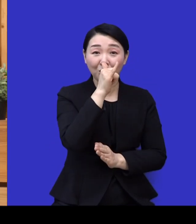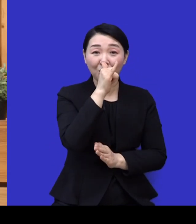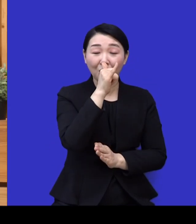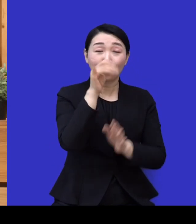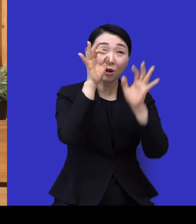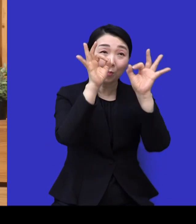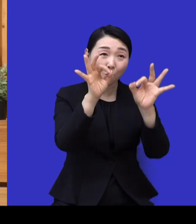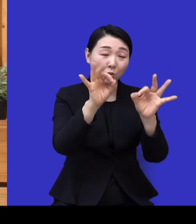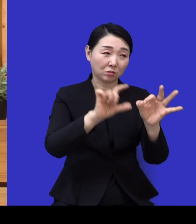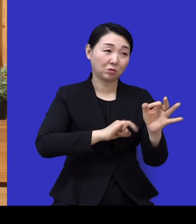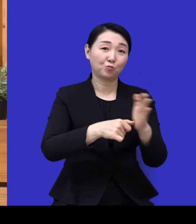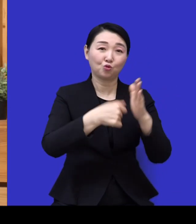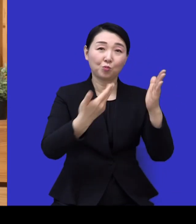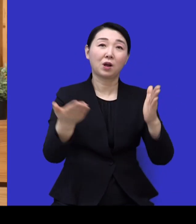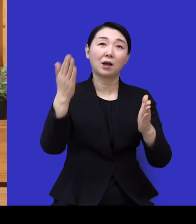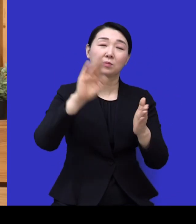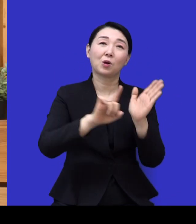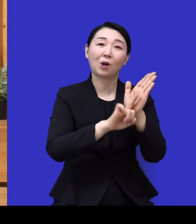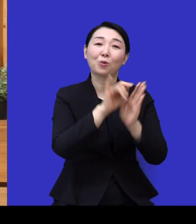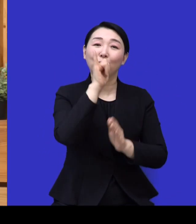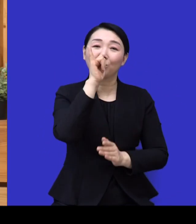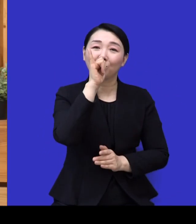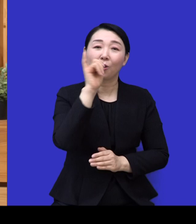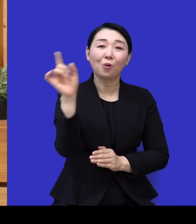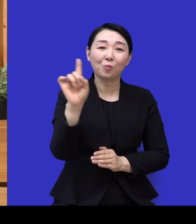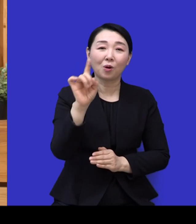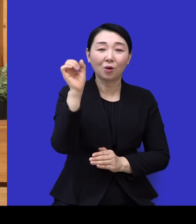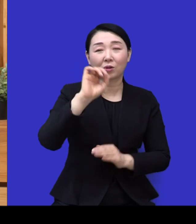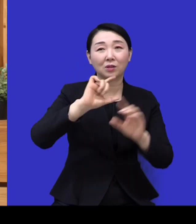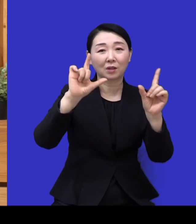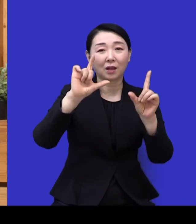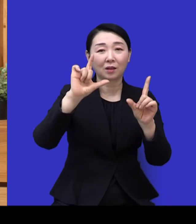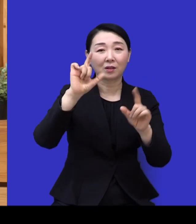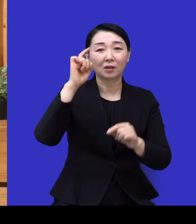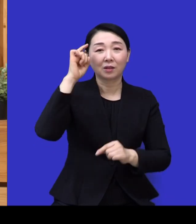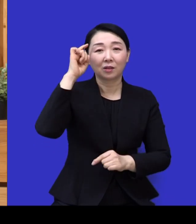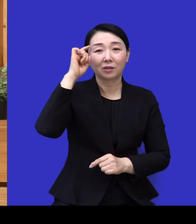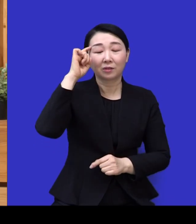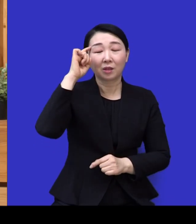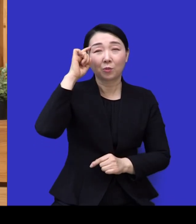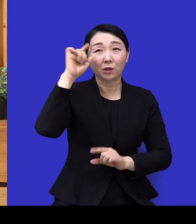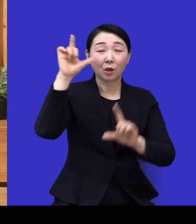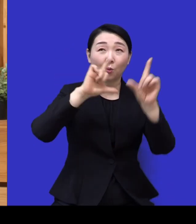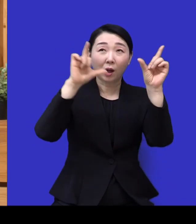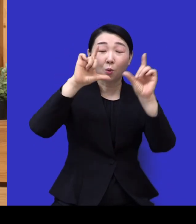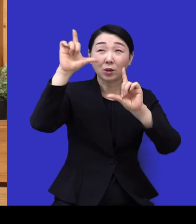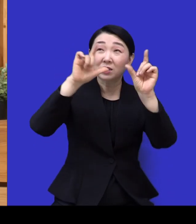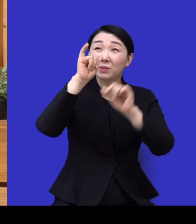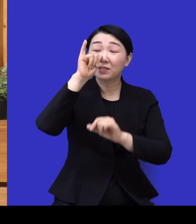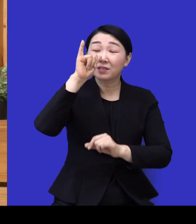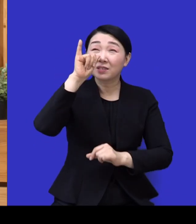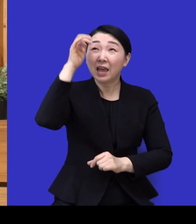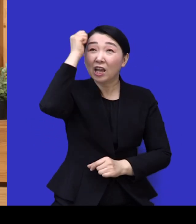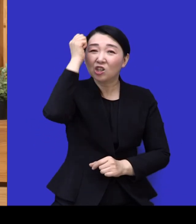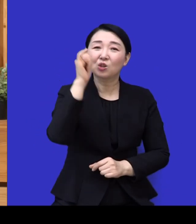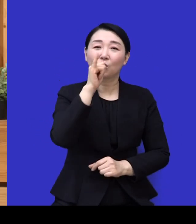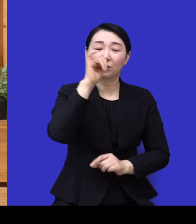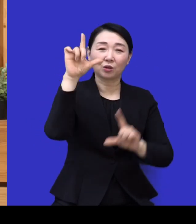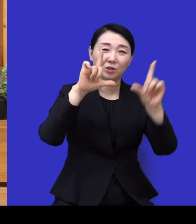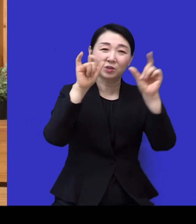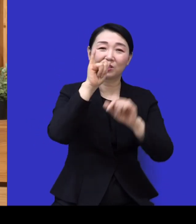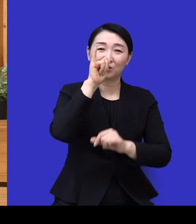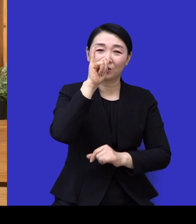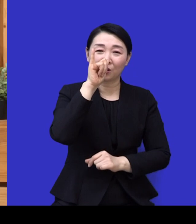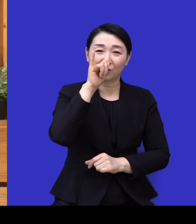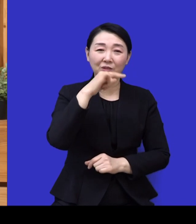보는 그런 브랜드들인데도 끝없이 광고하는 이유가 어느 날 문득 내 머리에 그 맞아요. 보았던 광고 이미지가 그 이미지라는 게 있잖아요.